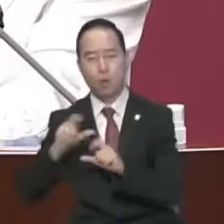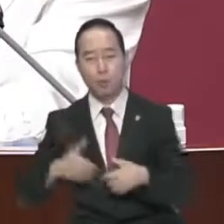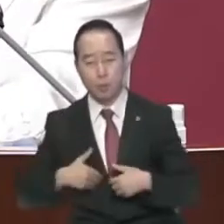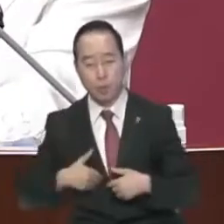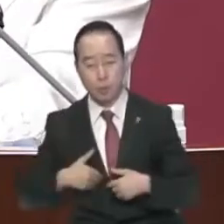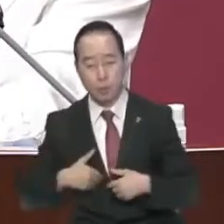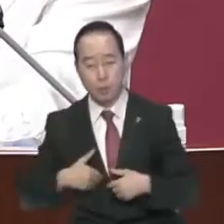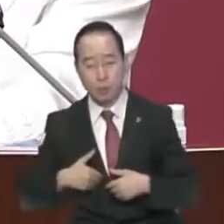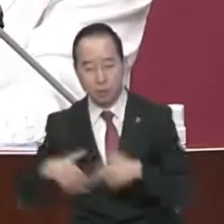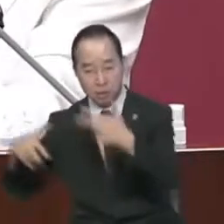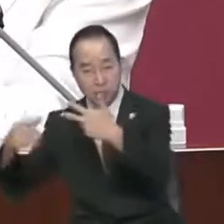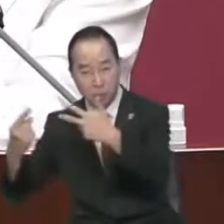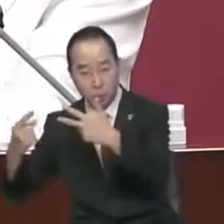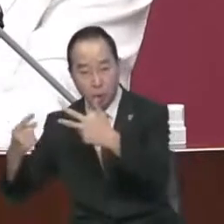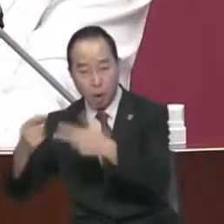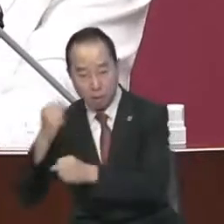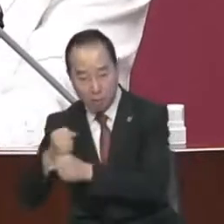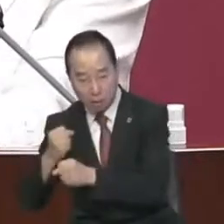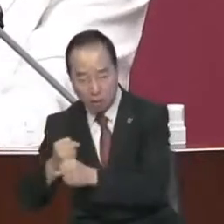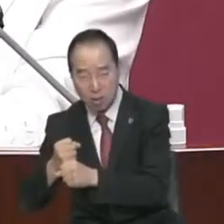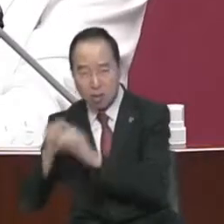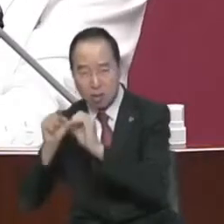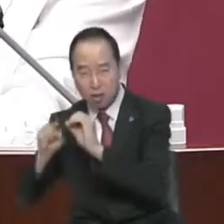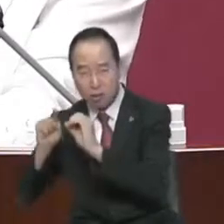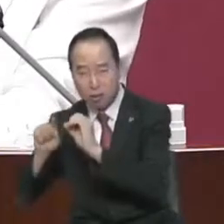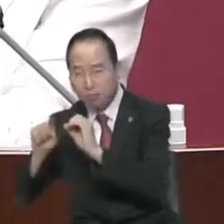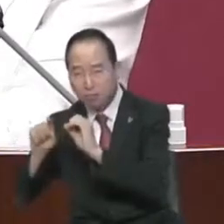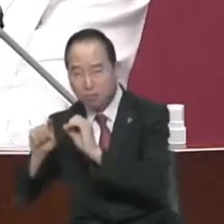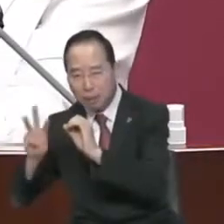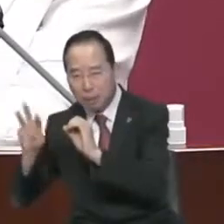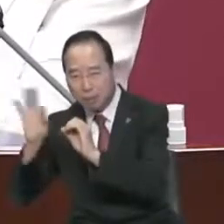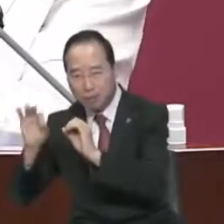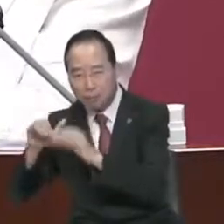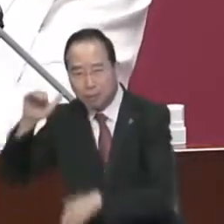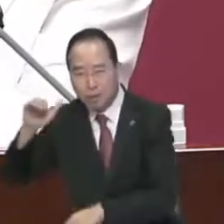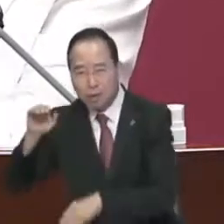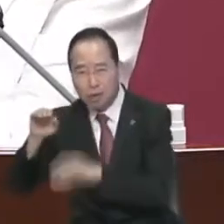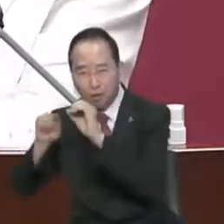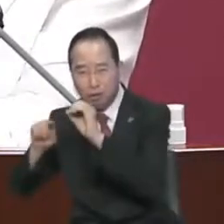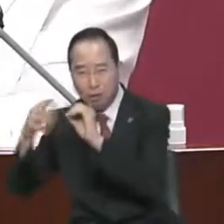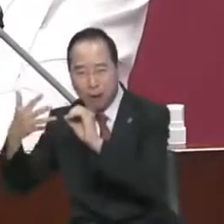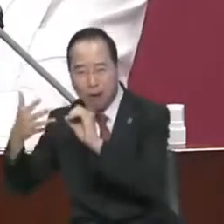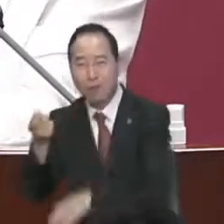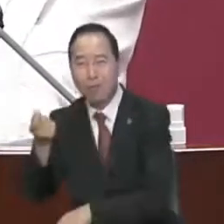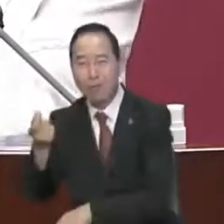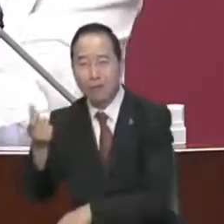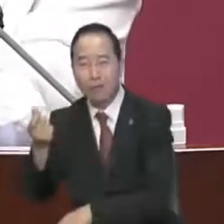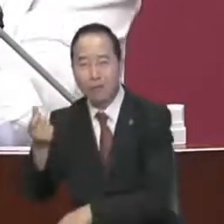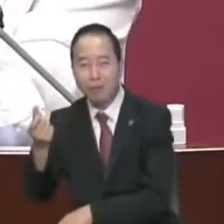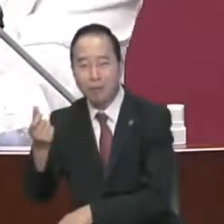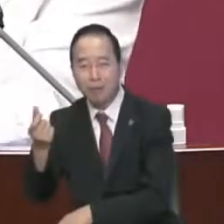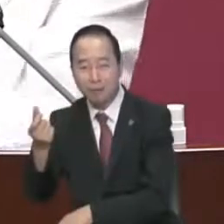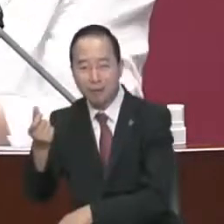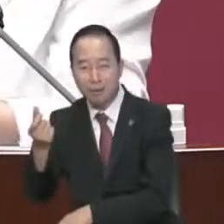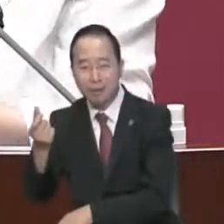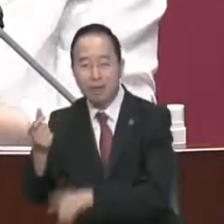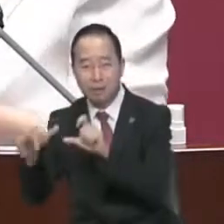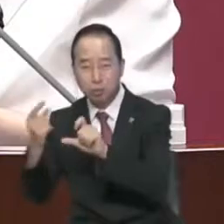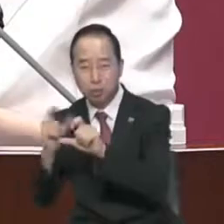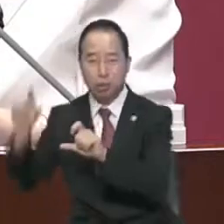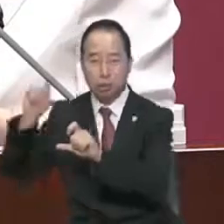국채 발행해서 부채 비율이 0.4% 늘어나는 것에 비해서 고작 0.8% 늘어나는 것인데요. 이런 부분에 대해서 많은